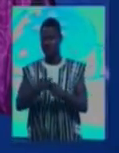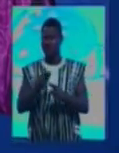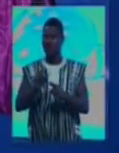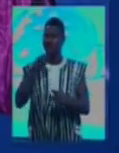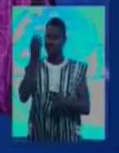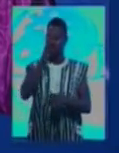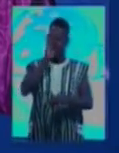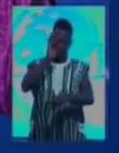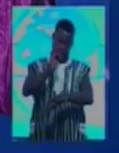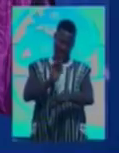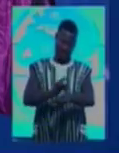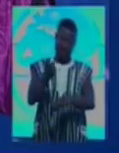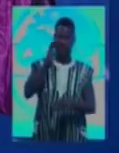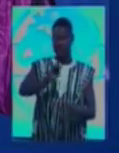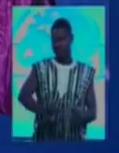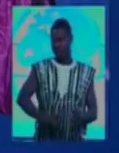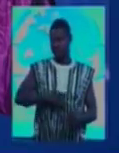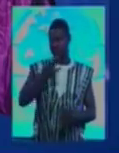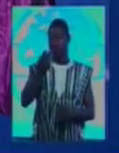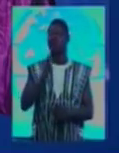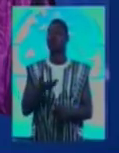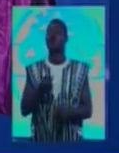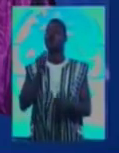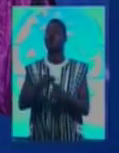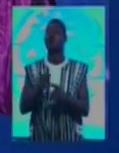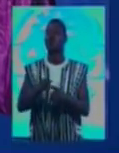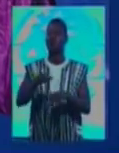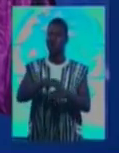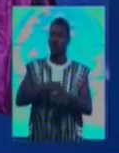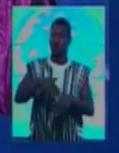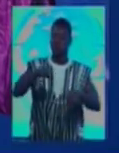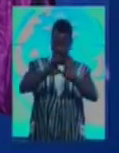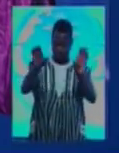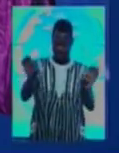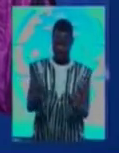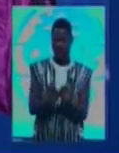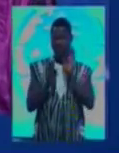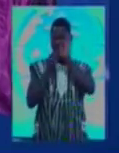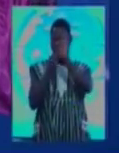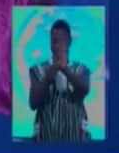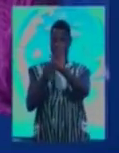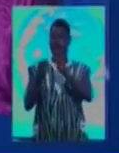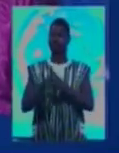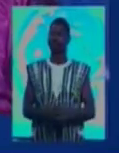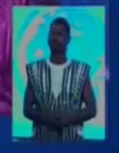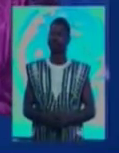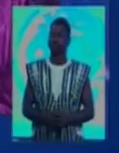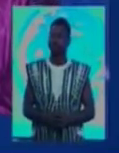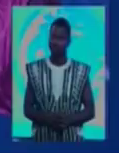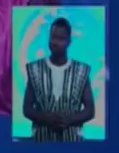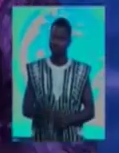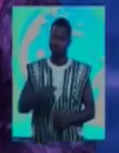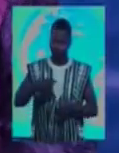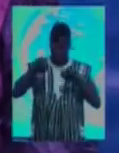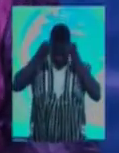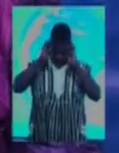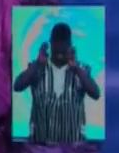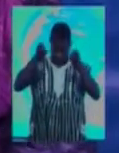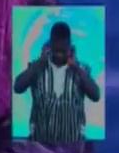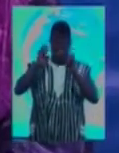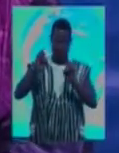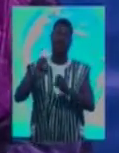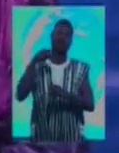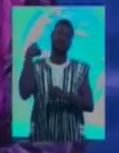touchent. D'abord, un mot sur votre collectif Modèle. D'accord. J'enseigne toujours le droit. Hein.